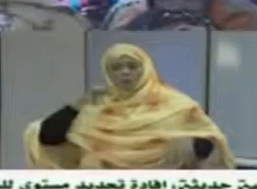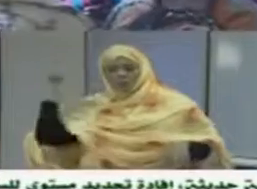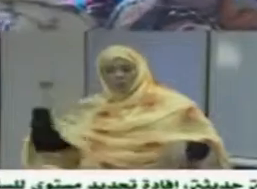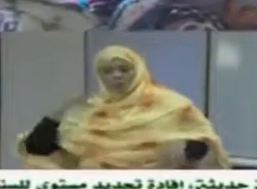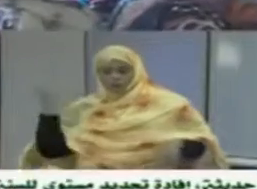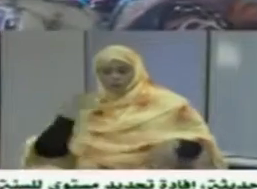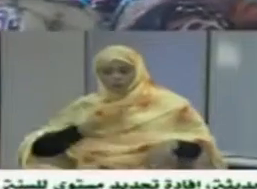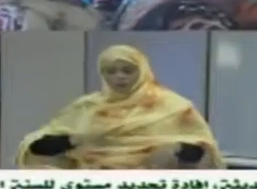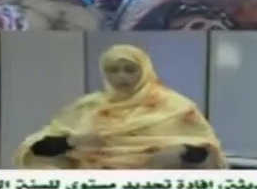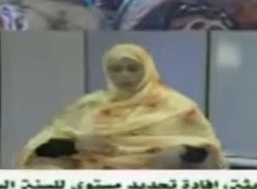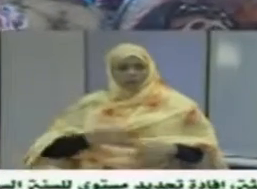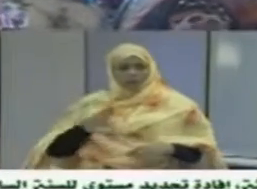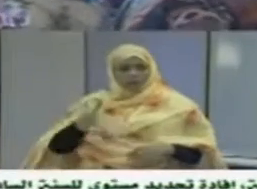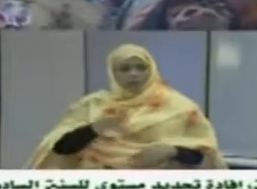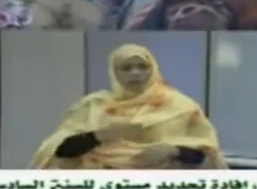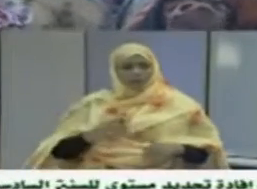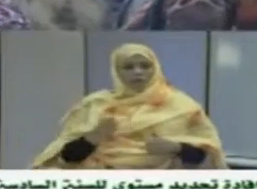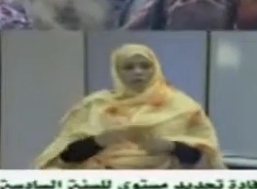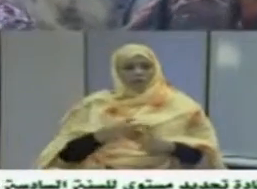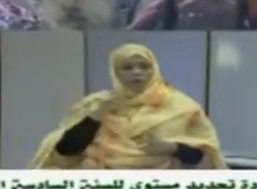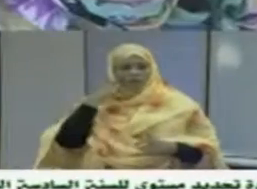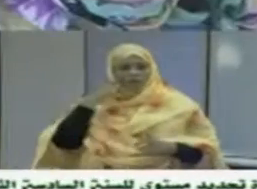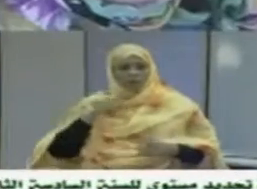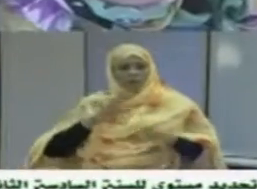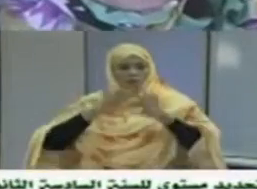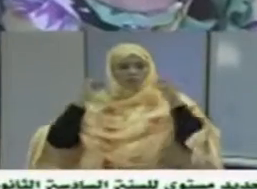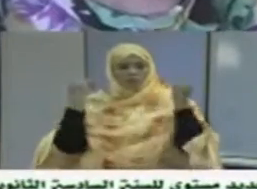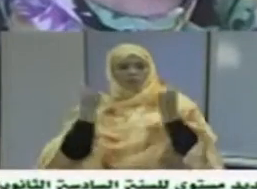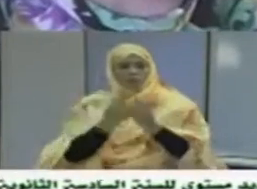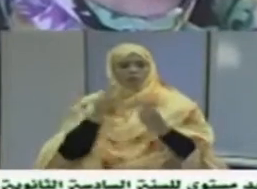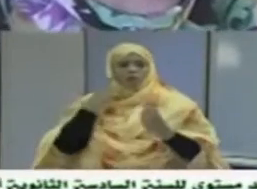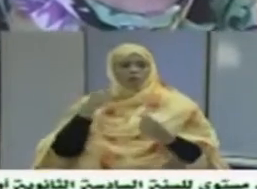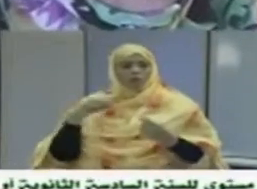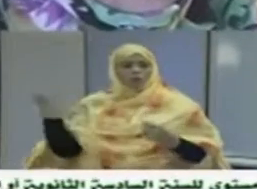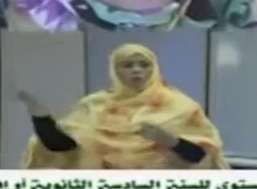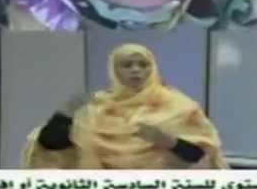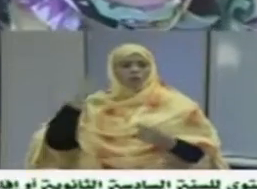يعود تاريخ الاحتفاء بها من طرف المنظومة الدولية إلى سنة